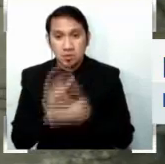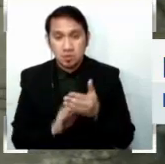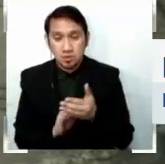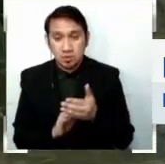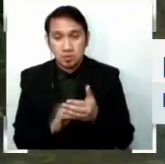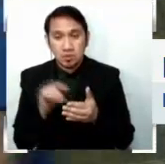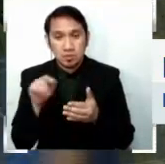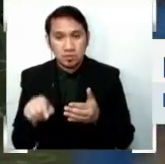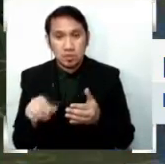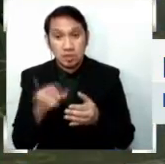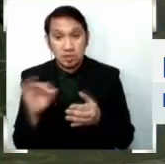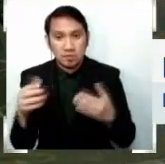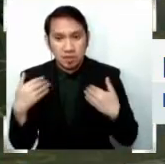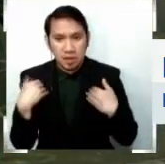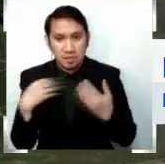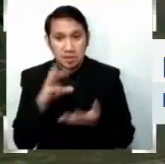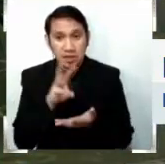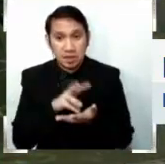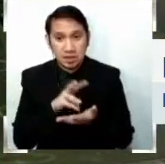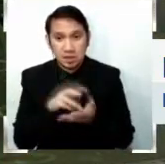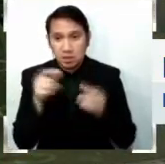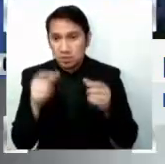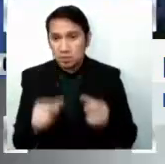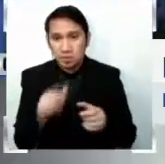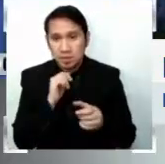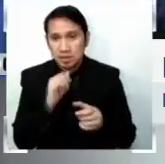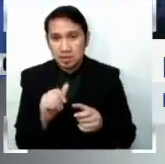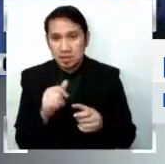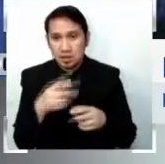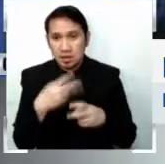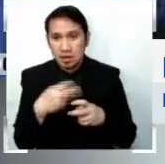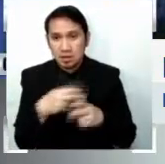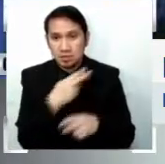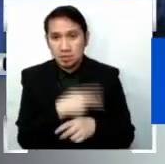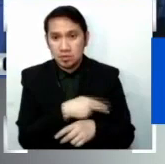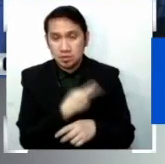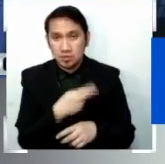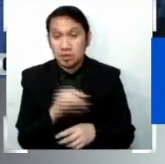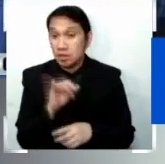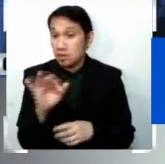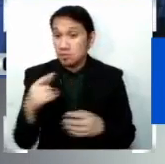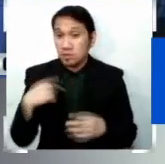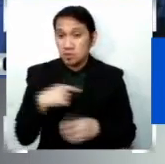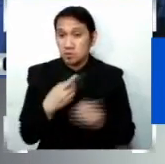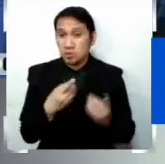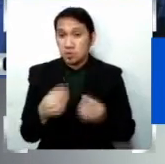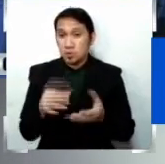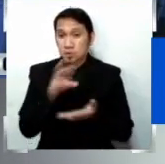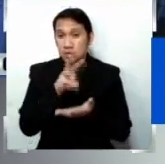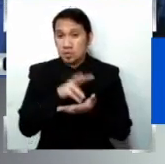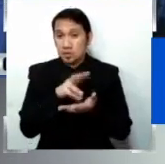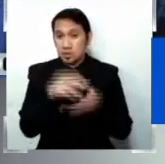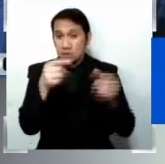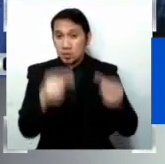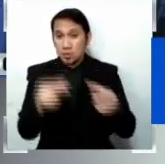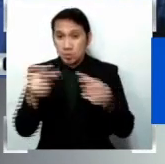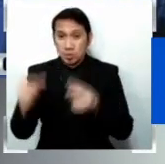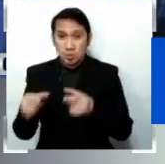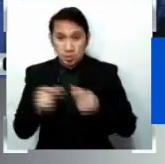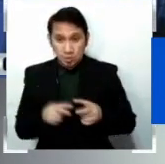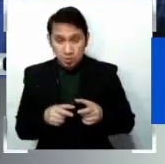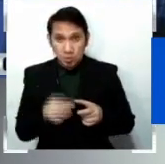granular lockdown at hindi mahihirapan ang mga ospital. When we do granular lockdowns, we recommend that to do active